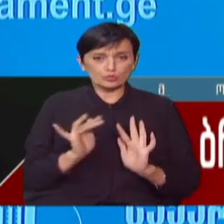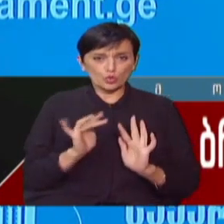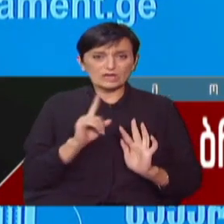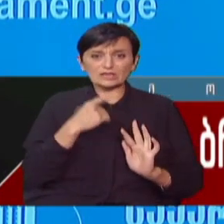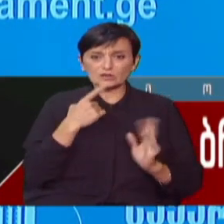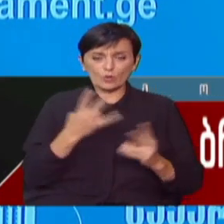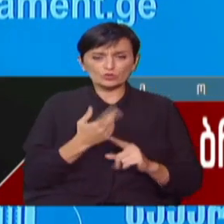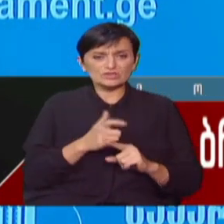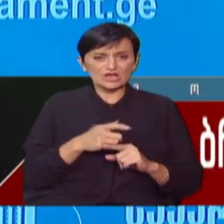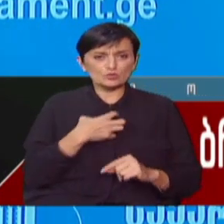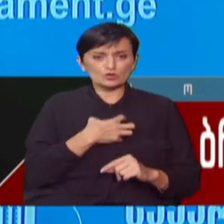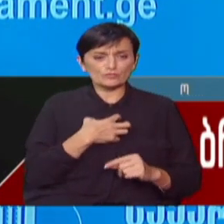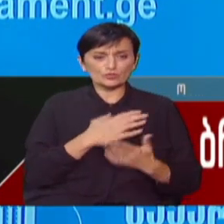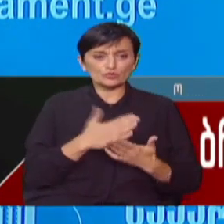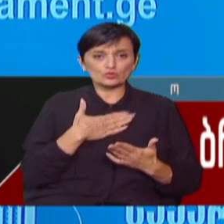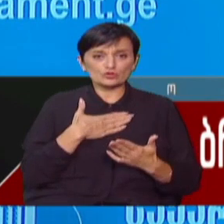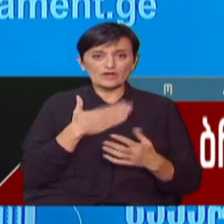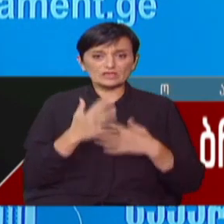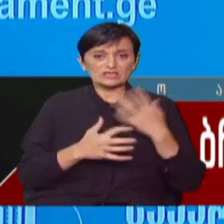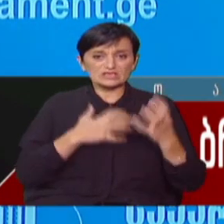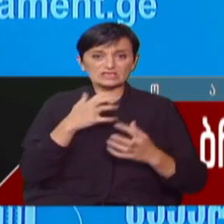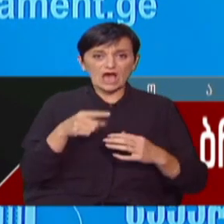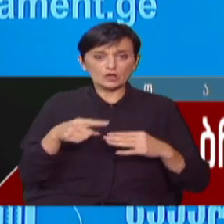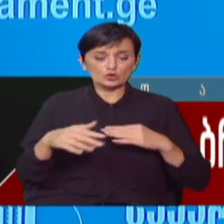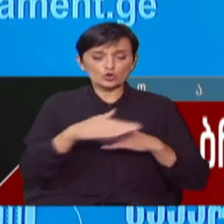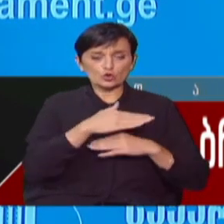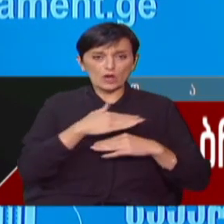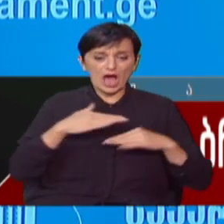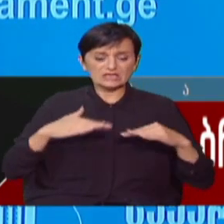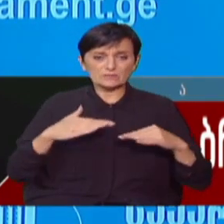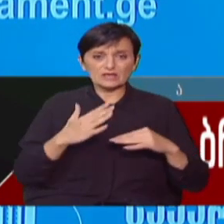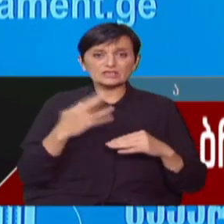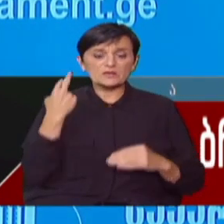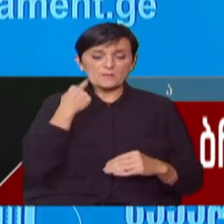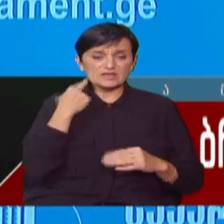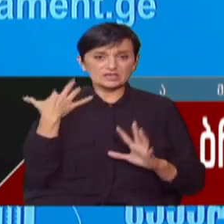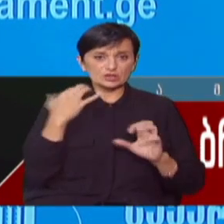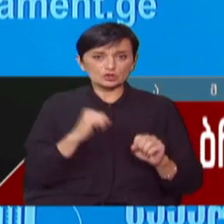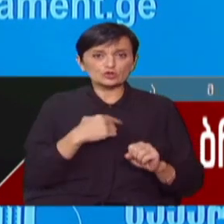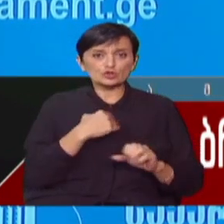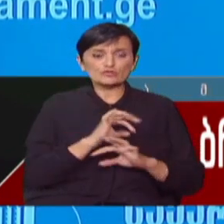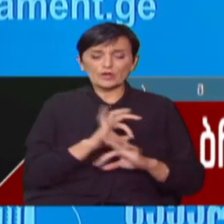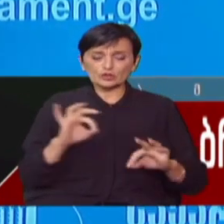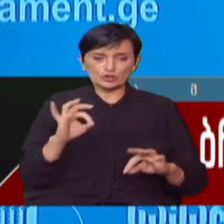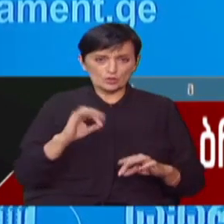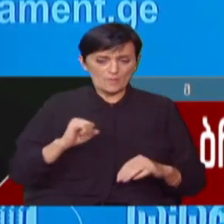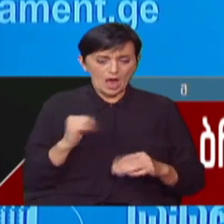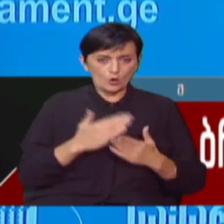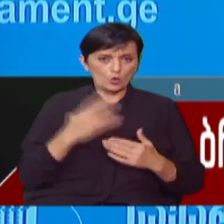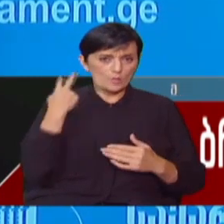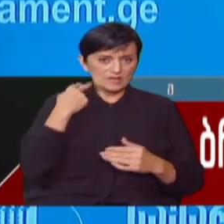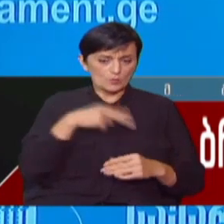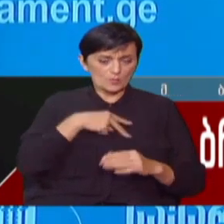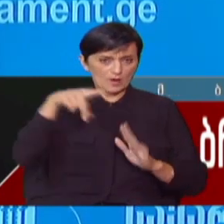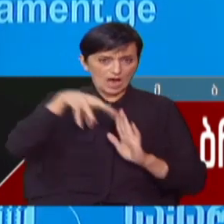თქმა უნდა ძალიან მნიშვნელოვანია ჩვენთვის საერთაშორისო ასპარეზზე დიდი ბრიტანეთის მხარდაჭერა. ჩვენ ყავს საერთაშორისო მეგობრები ბრიტანეთის